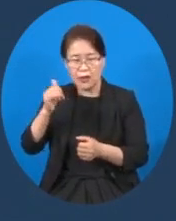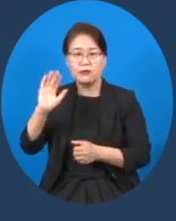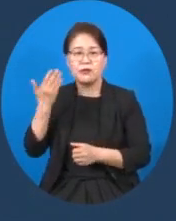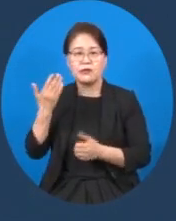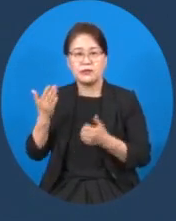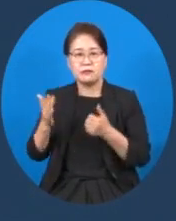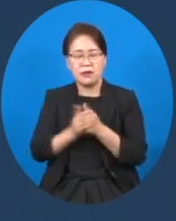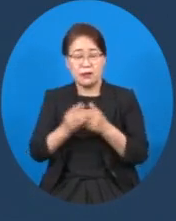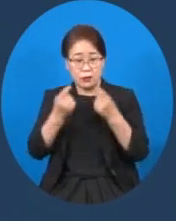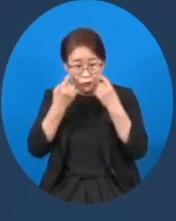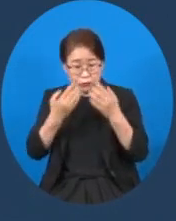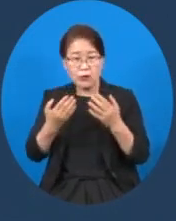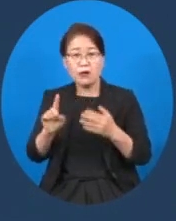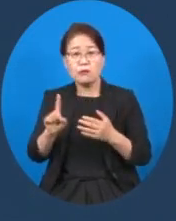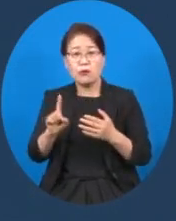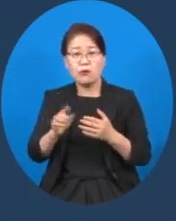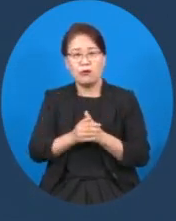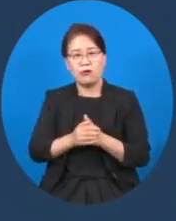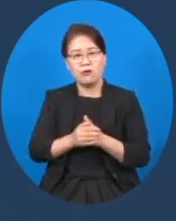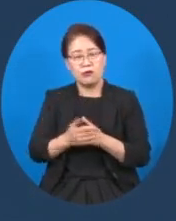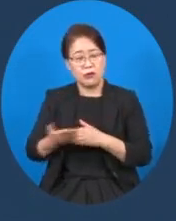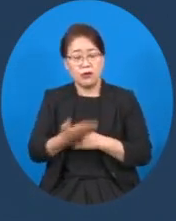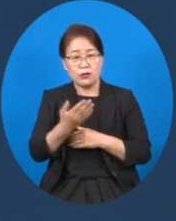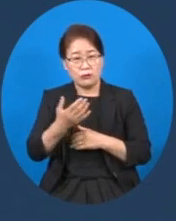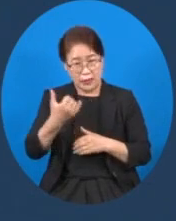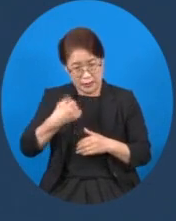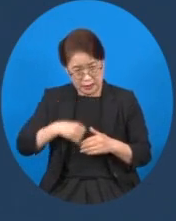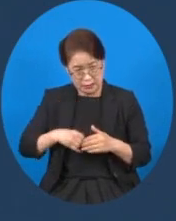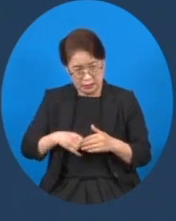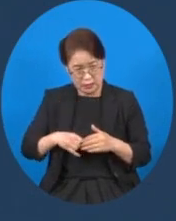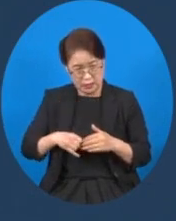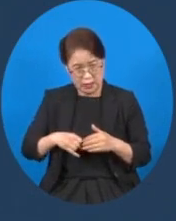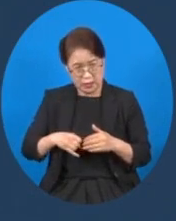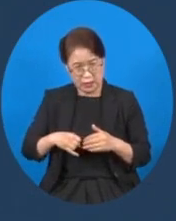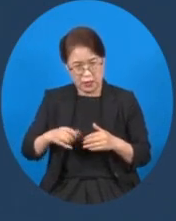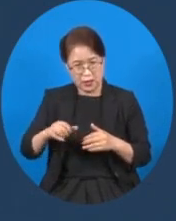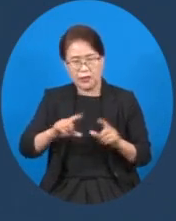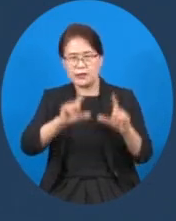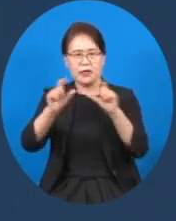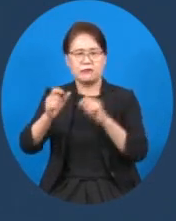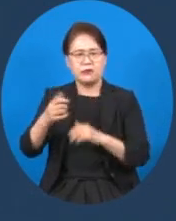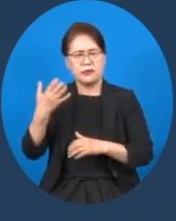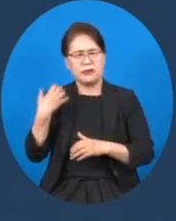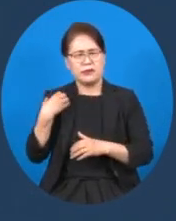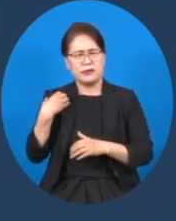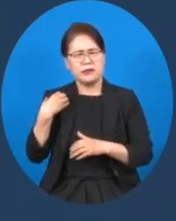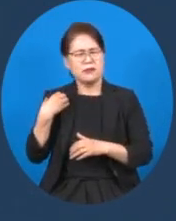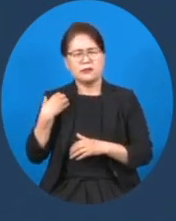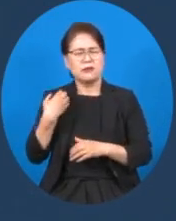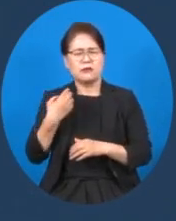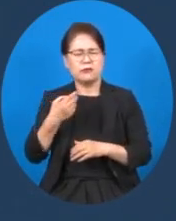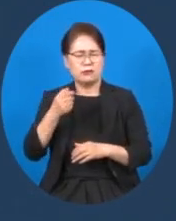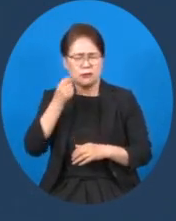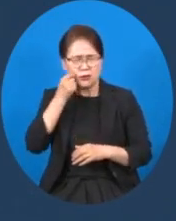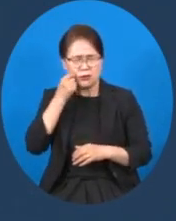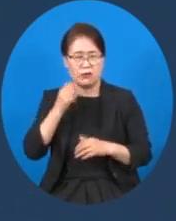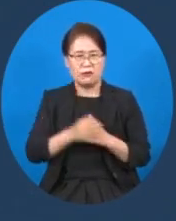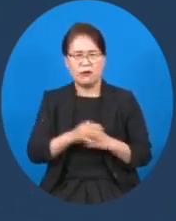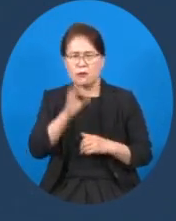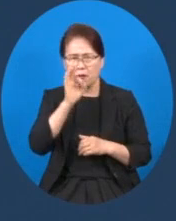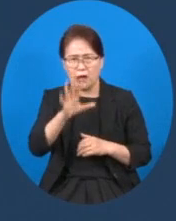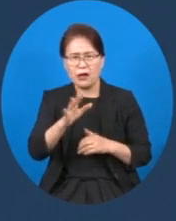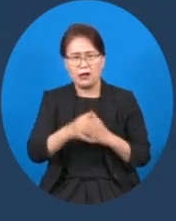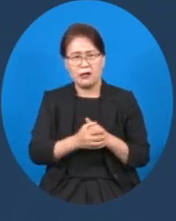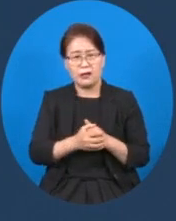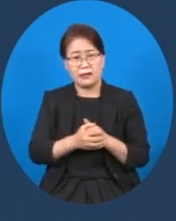가지 사실은요, 여러분의 자녀의 인생을 책임질 수 없다는 거예요. 여러분 그러지 않아요? 아무리 여러분이 돈이 많아도